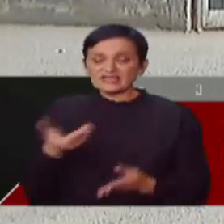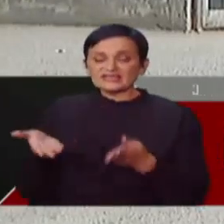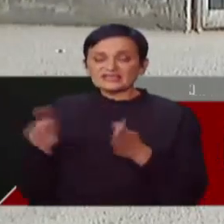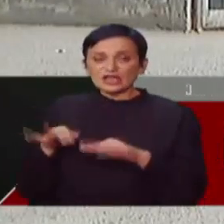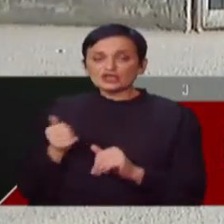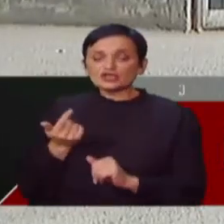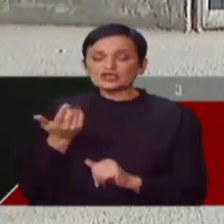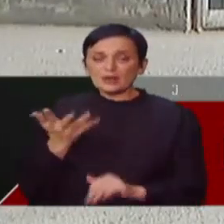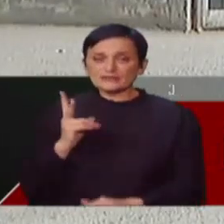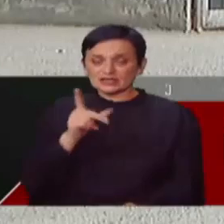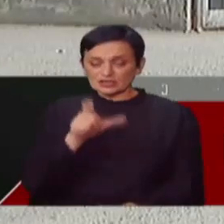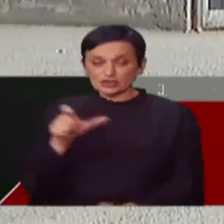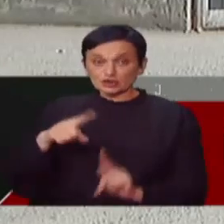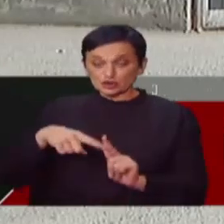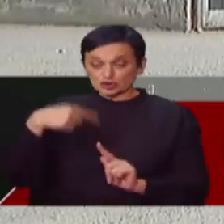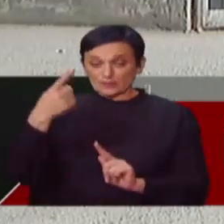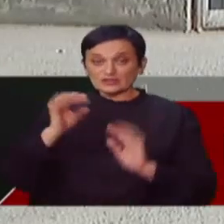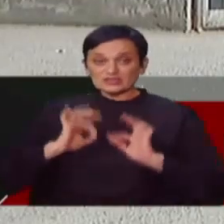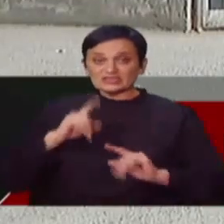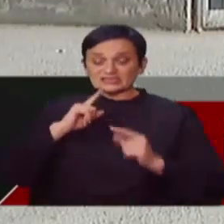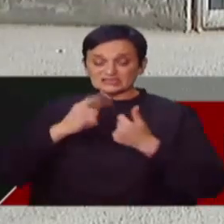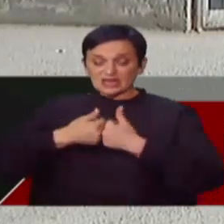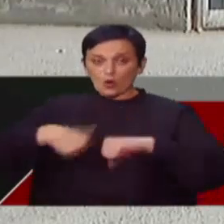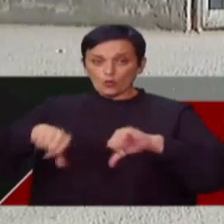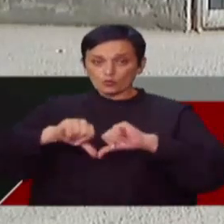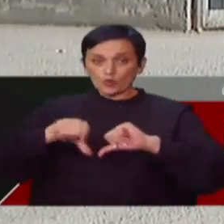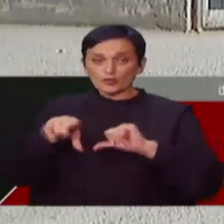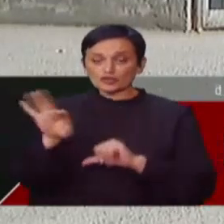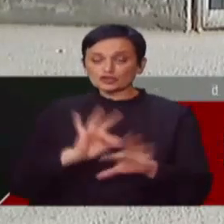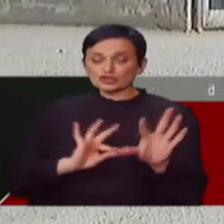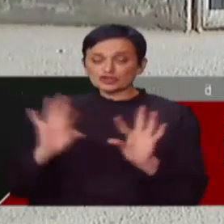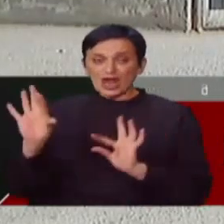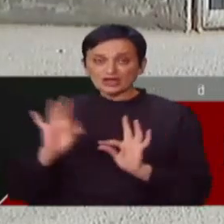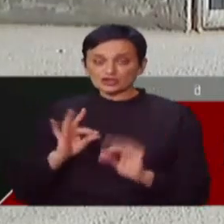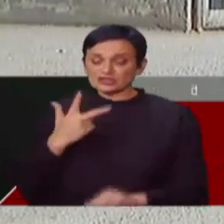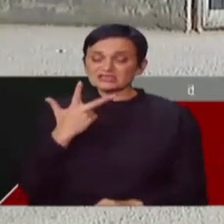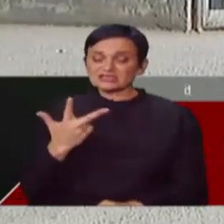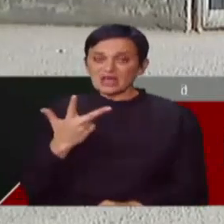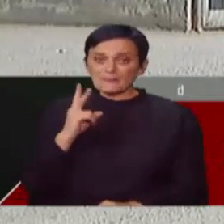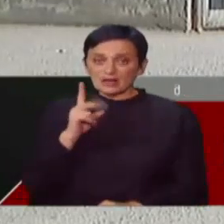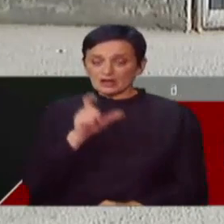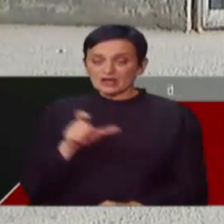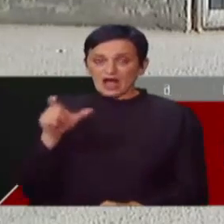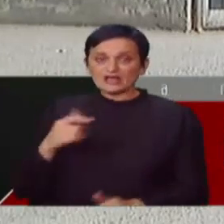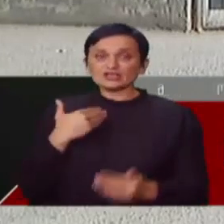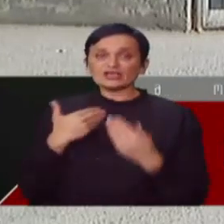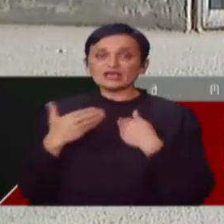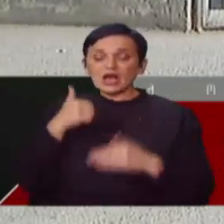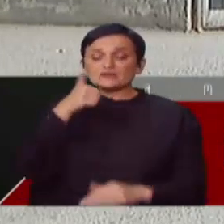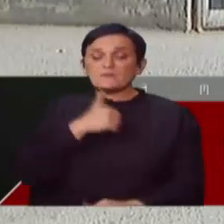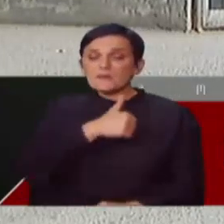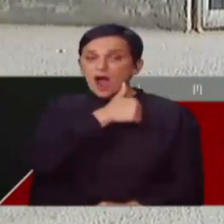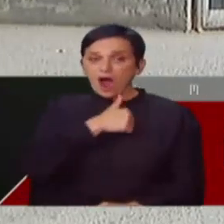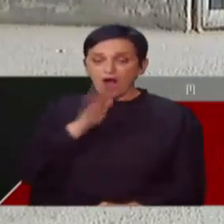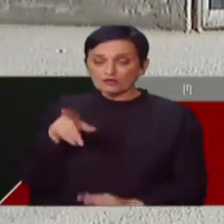არის რამდენიმე კანდიდატი, რომლის შემდეგაც საპროკურორო საბჭო შეარჩევს მინიმუმ 3 კანდიდატს, რომელსაც უყრეს კენს